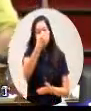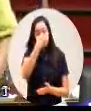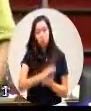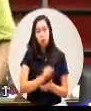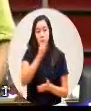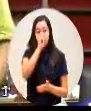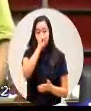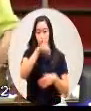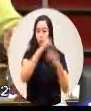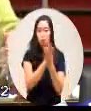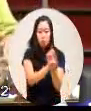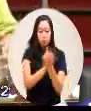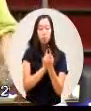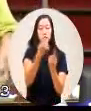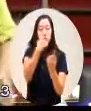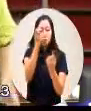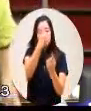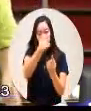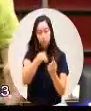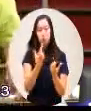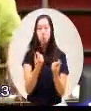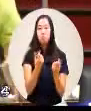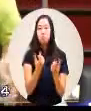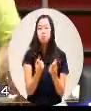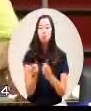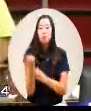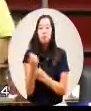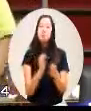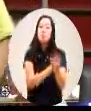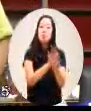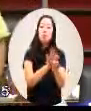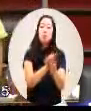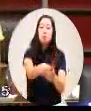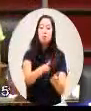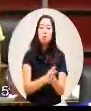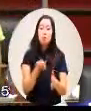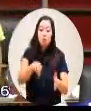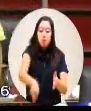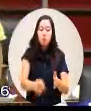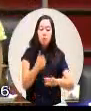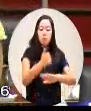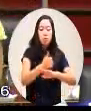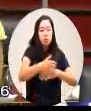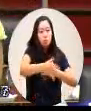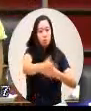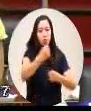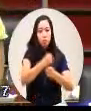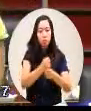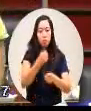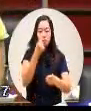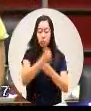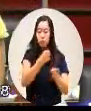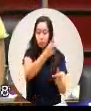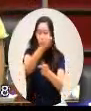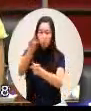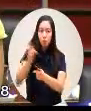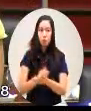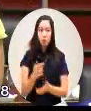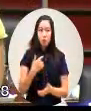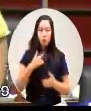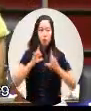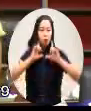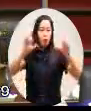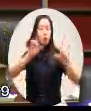建议来找我了嘛？我拢会尽心去把我议员的职务做好些。我敢讲大声